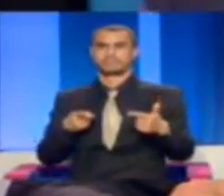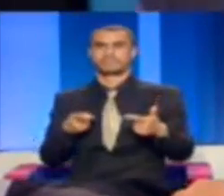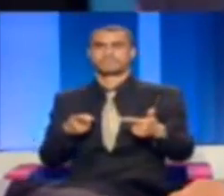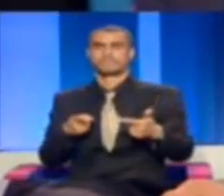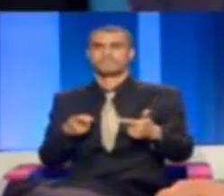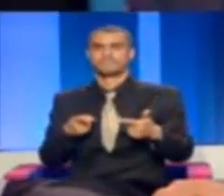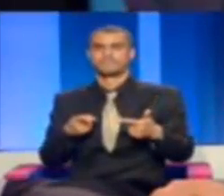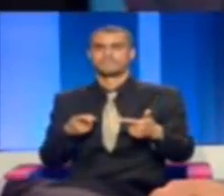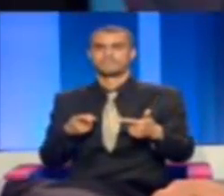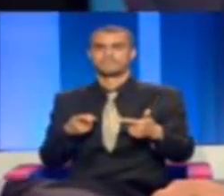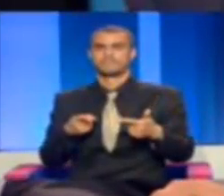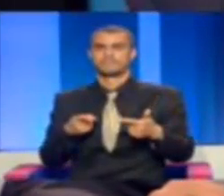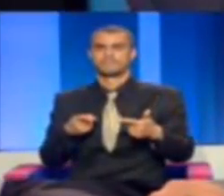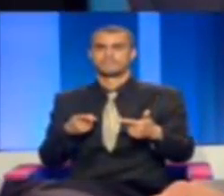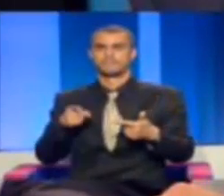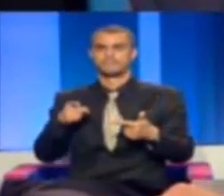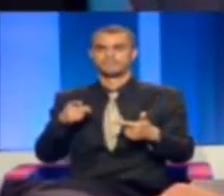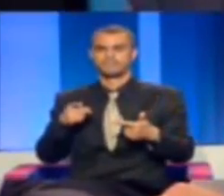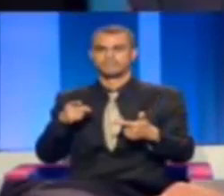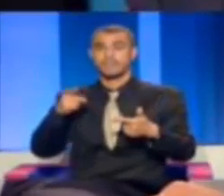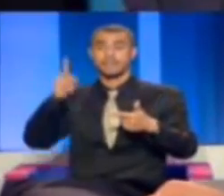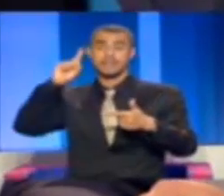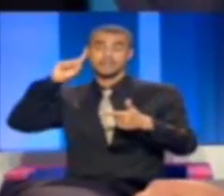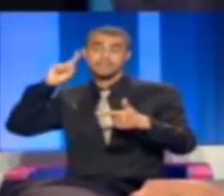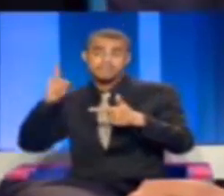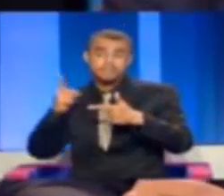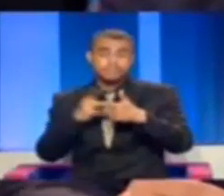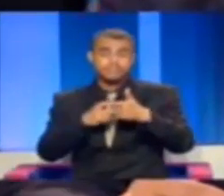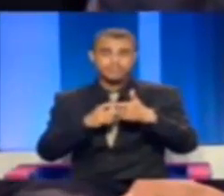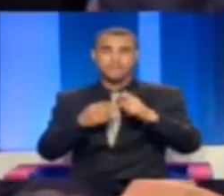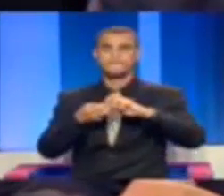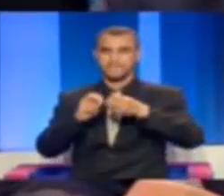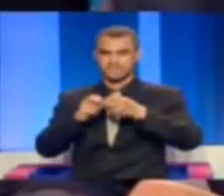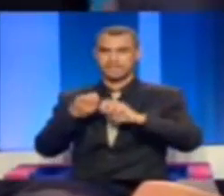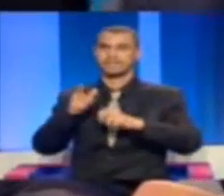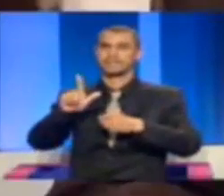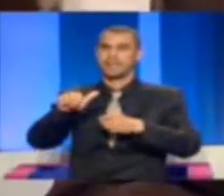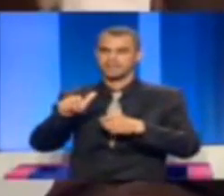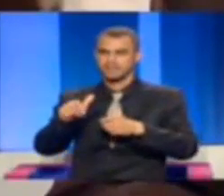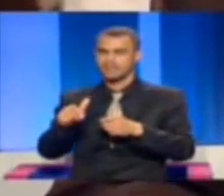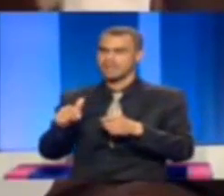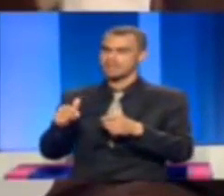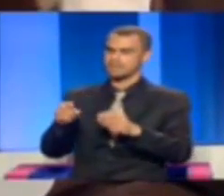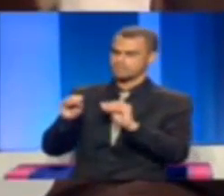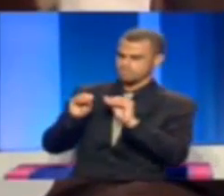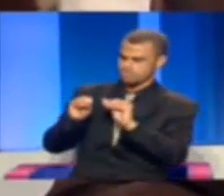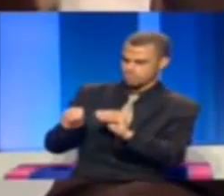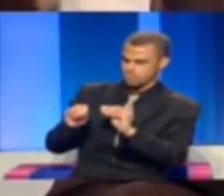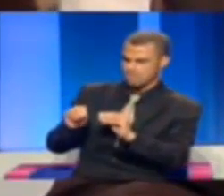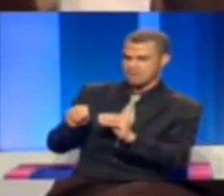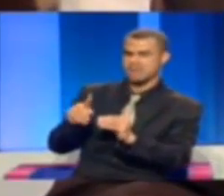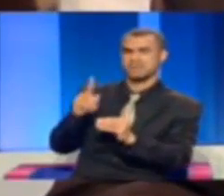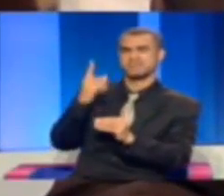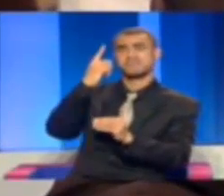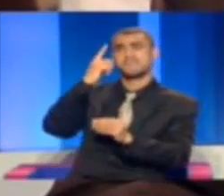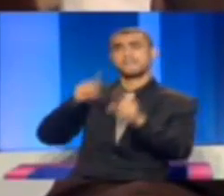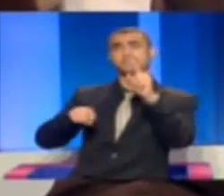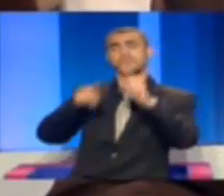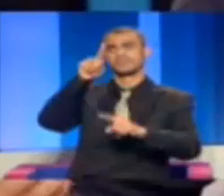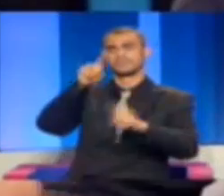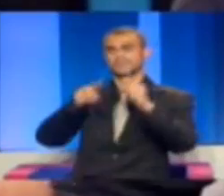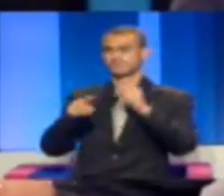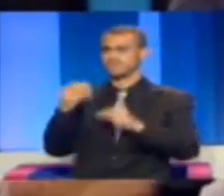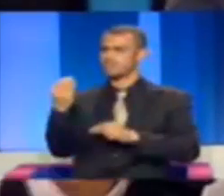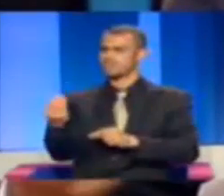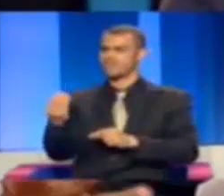اللي عندهم ضعف السمع هما اللي تيكون عندهم هذه المشاكل في المدرسة ديال التعبير. أش دير المعلمة أش دير ملي تيولي عنده المشكل التلميذ